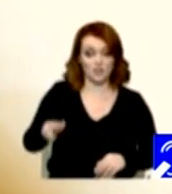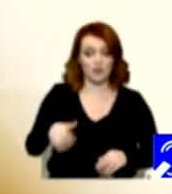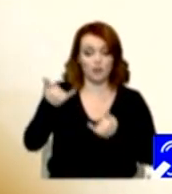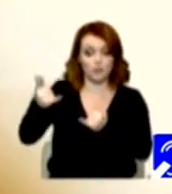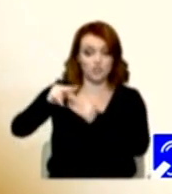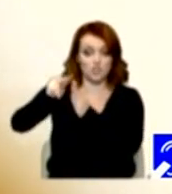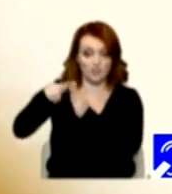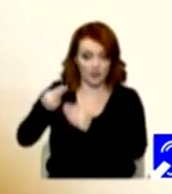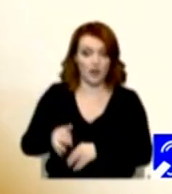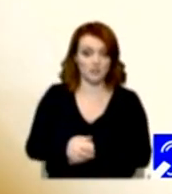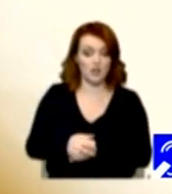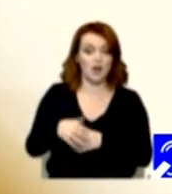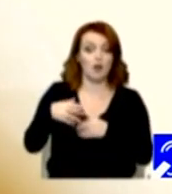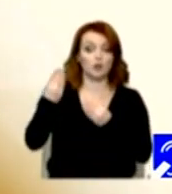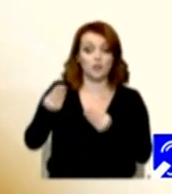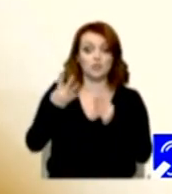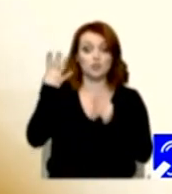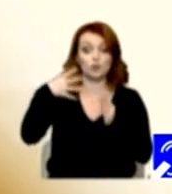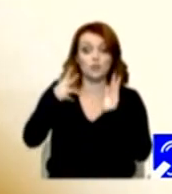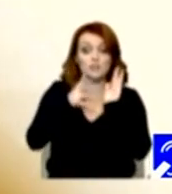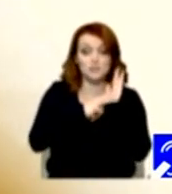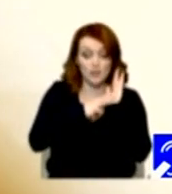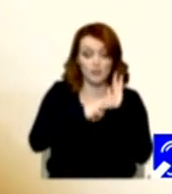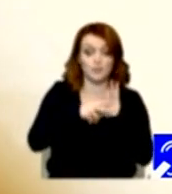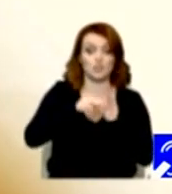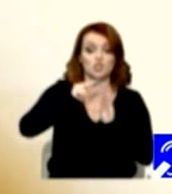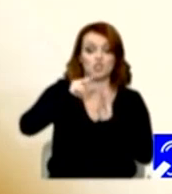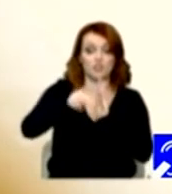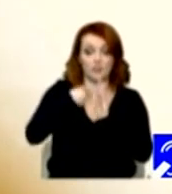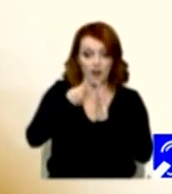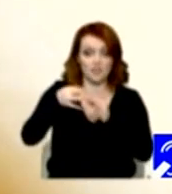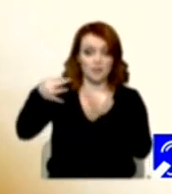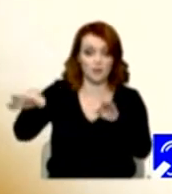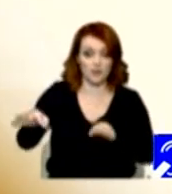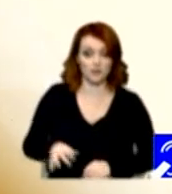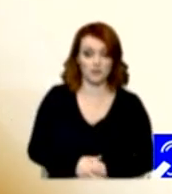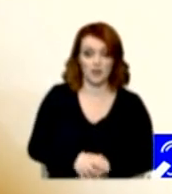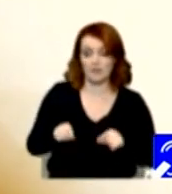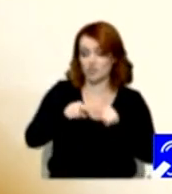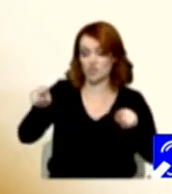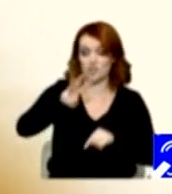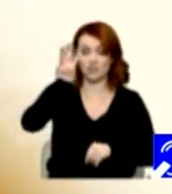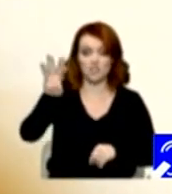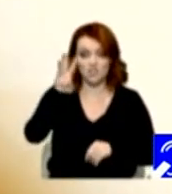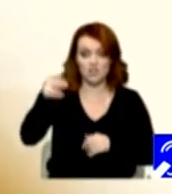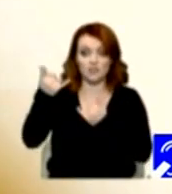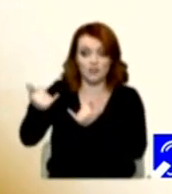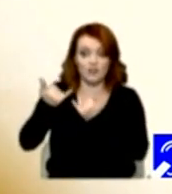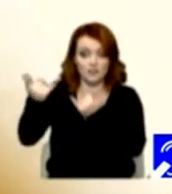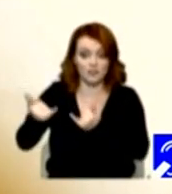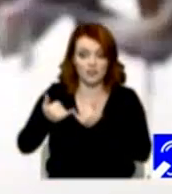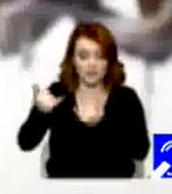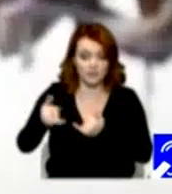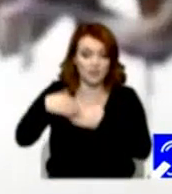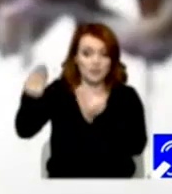eliberate 47 de ani pe permissive pentru export în timp record nici trei ore îmi așa se face că tu una de produse